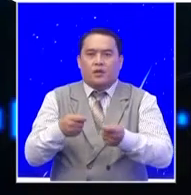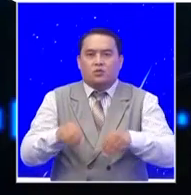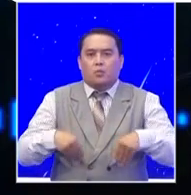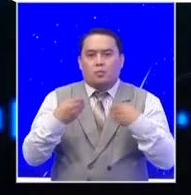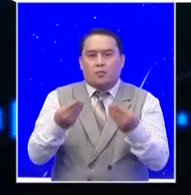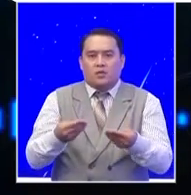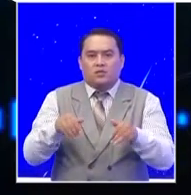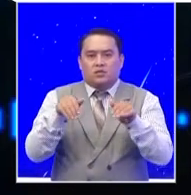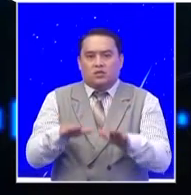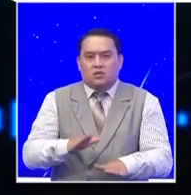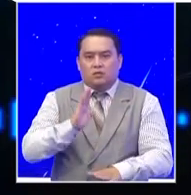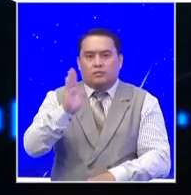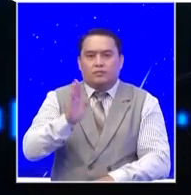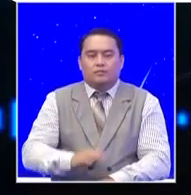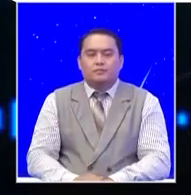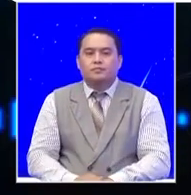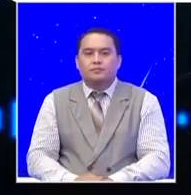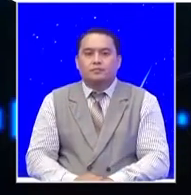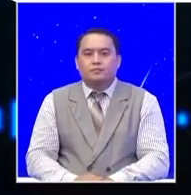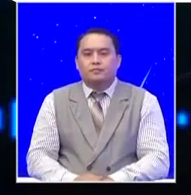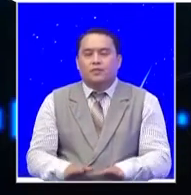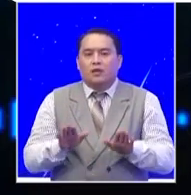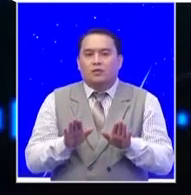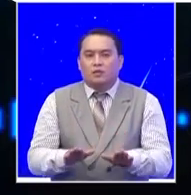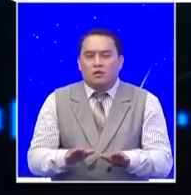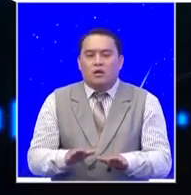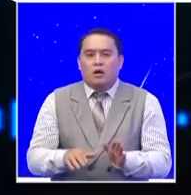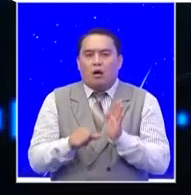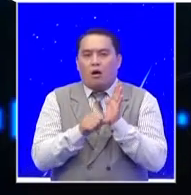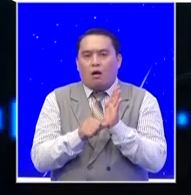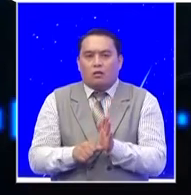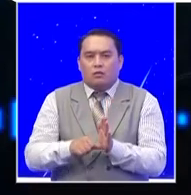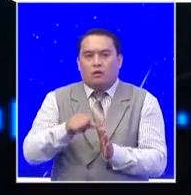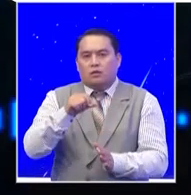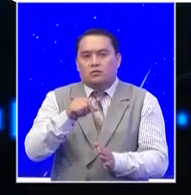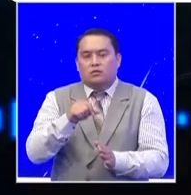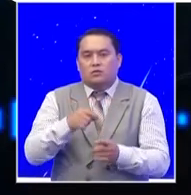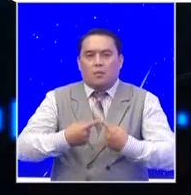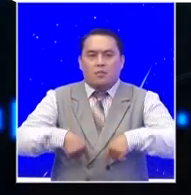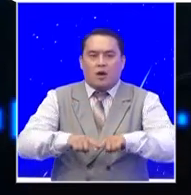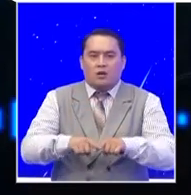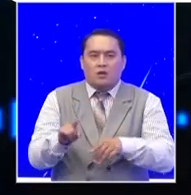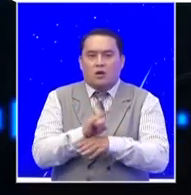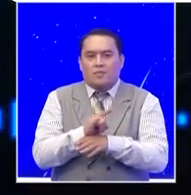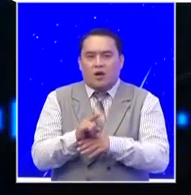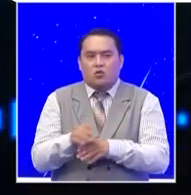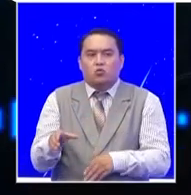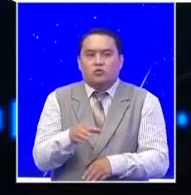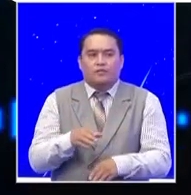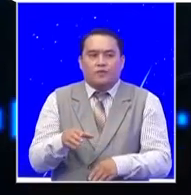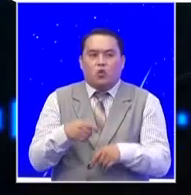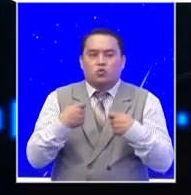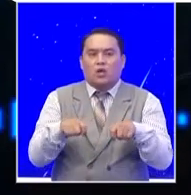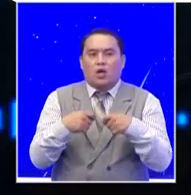беру мәселесі шешілетін болады. Тек өткен жарты жыл ішінде департаментпен жалған алкоголь өнімді